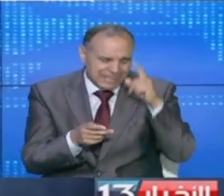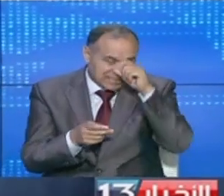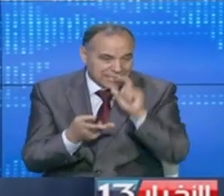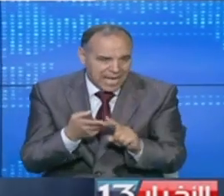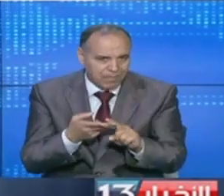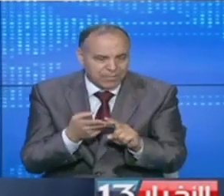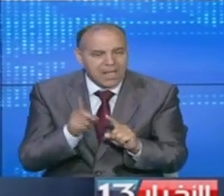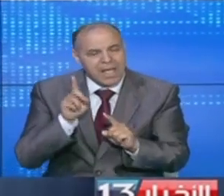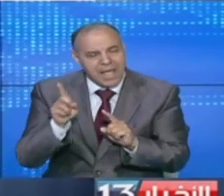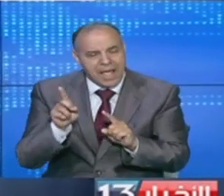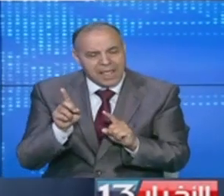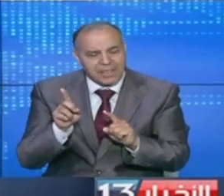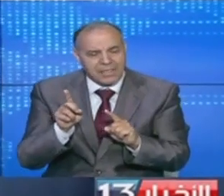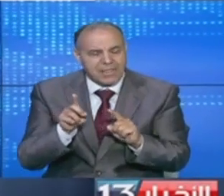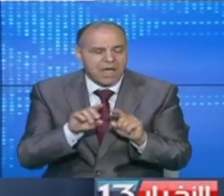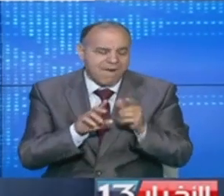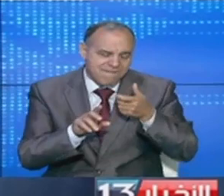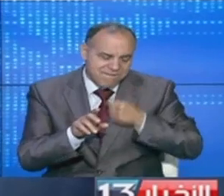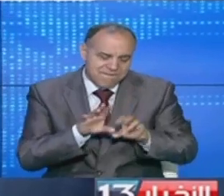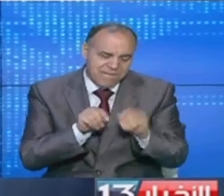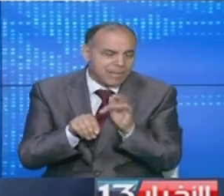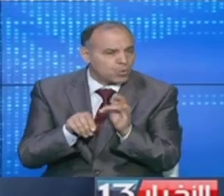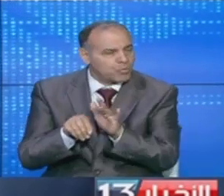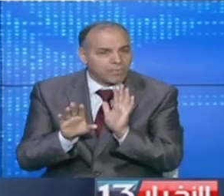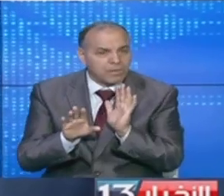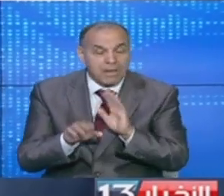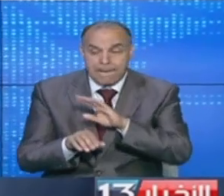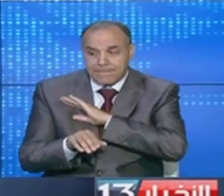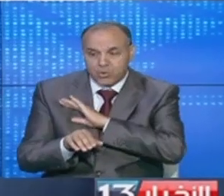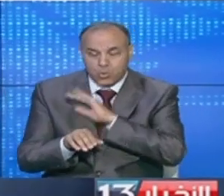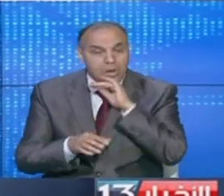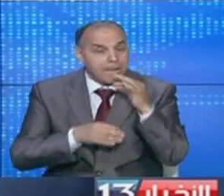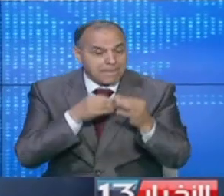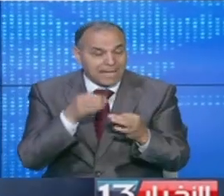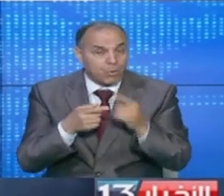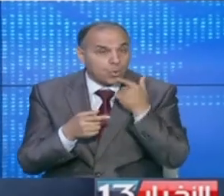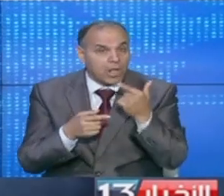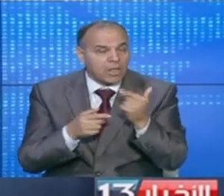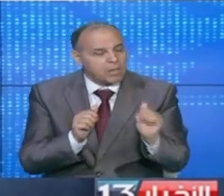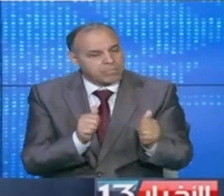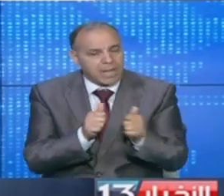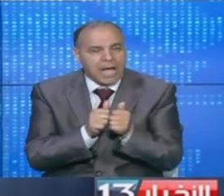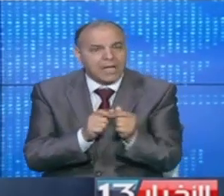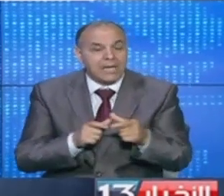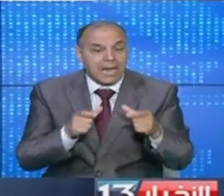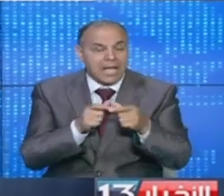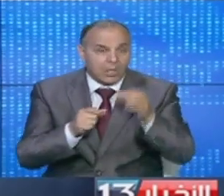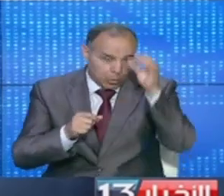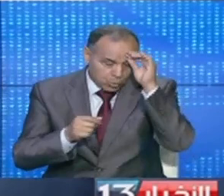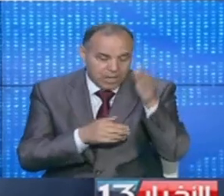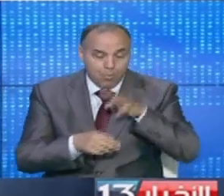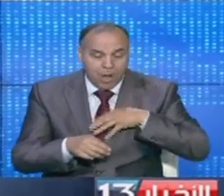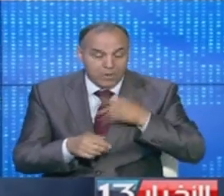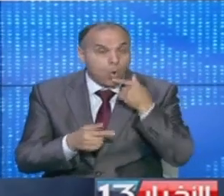تخصهم او تخص ابنائهم ويتولى المسؤولون عن المحاكم التنسيق مع الهيئه الوطنيه للمحامين